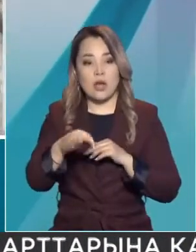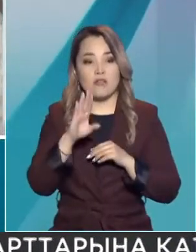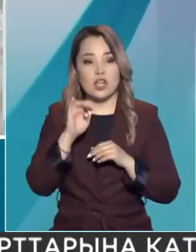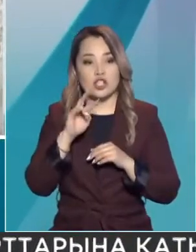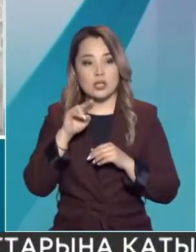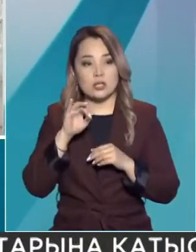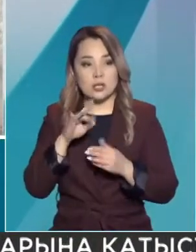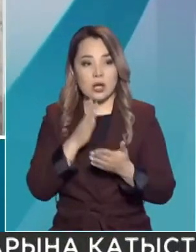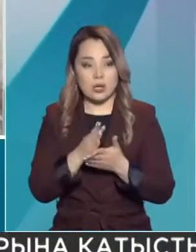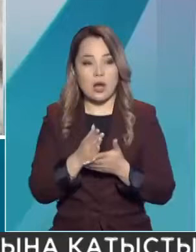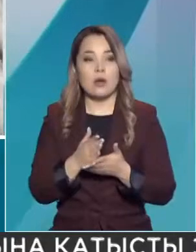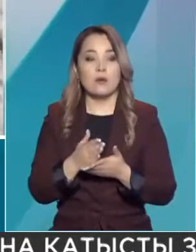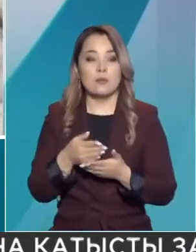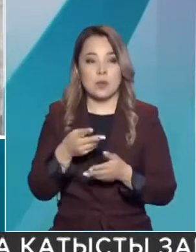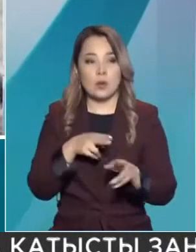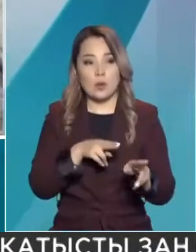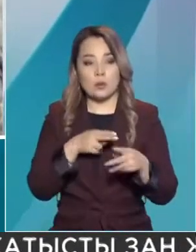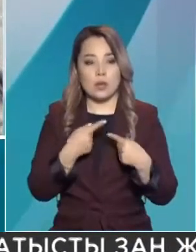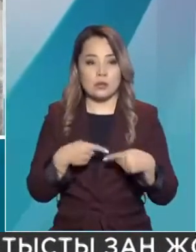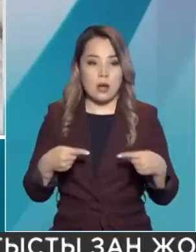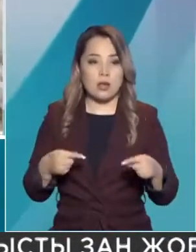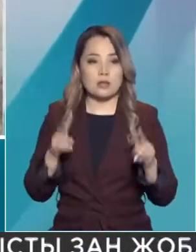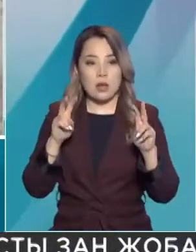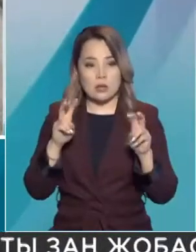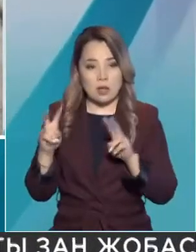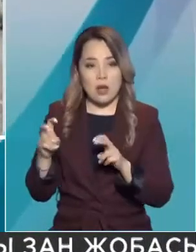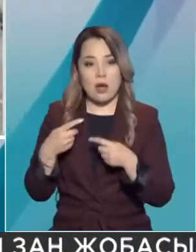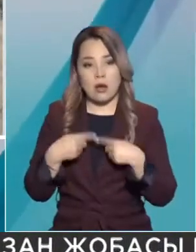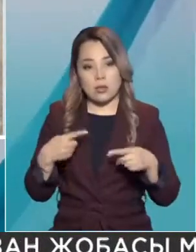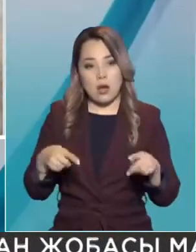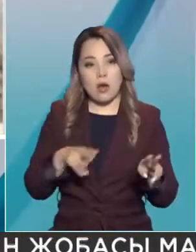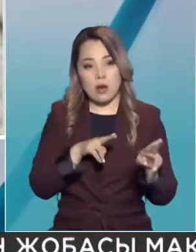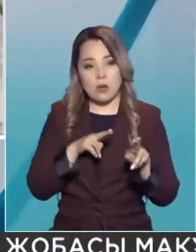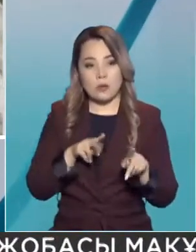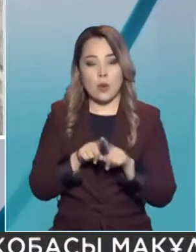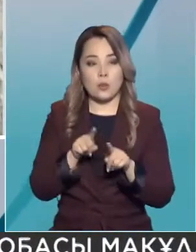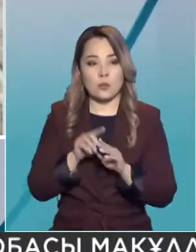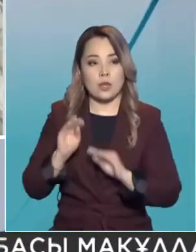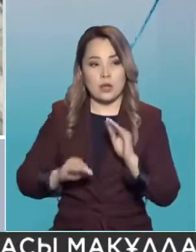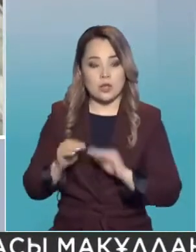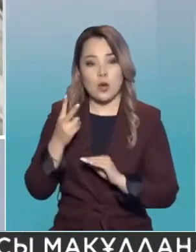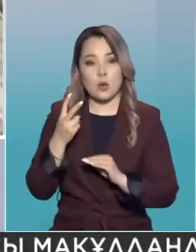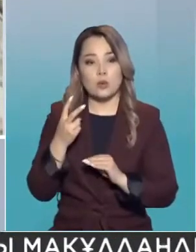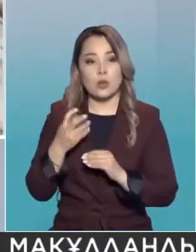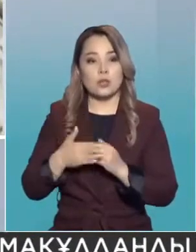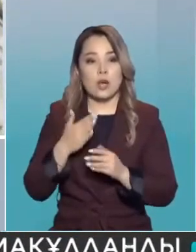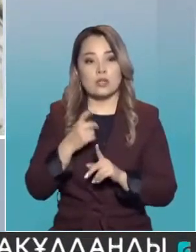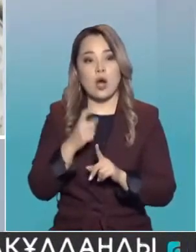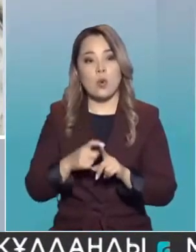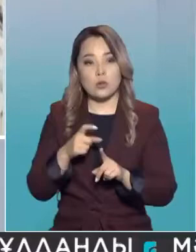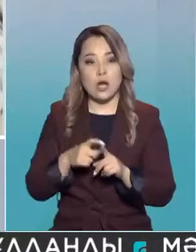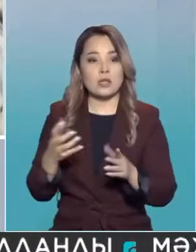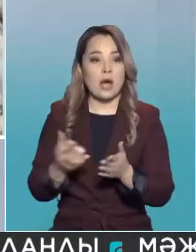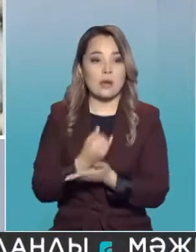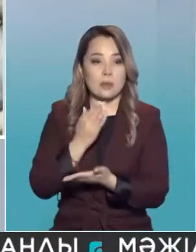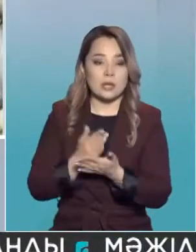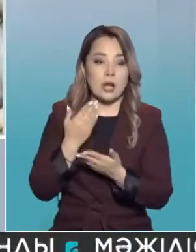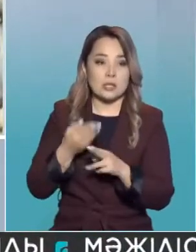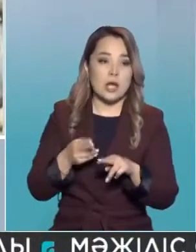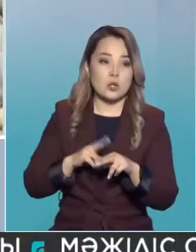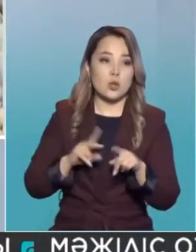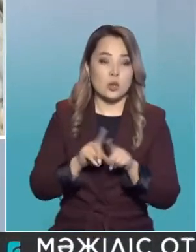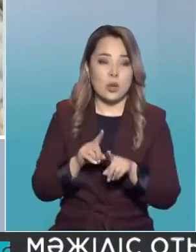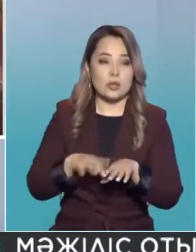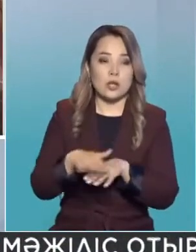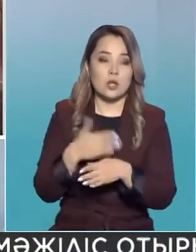Винчестер, 13 шолақ және 53 мылтығы сондай-ақ әртүрлі атыс қаруына арналған 200-ден астам оқ-дәрі тәркіленді. Қазір осы дерек бойынша